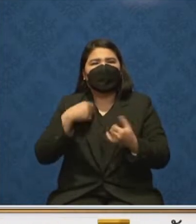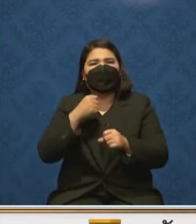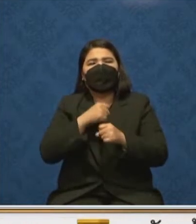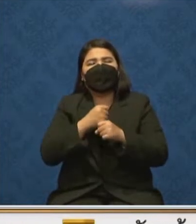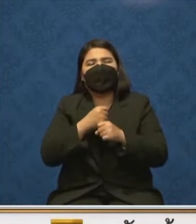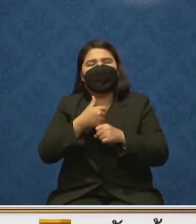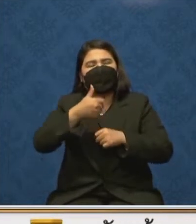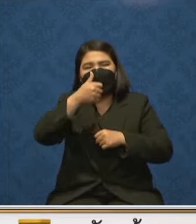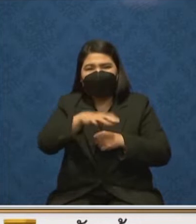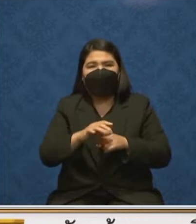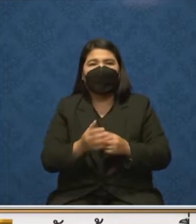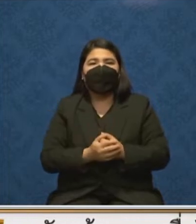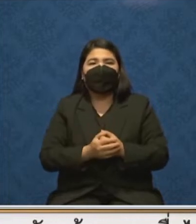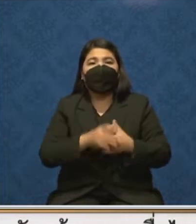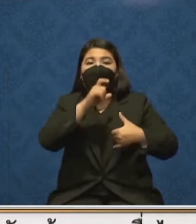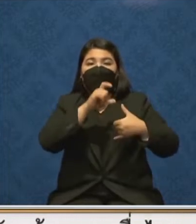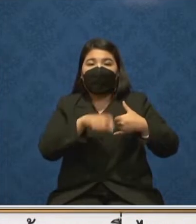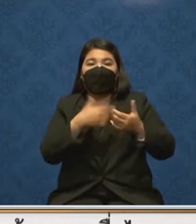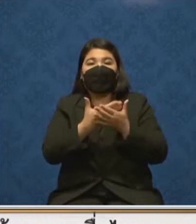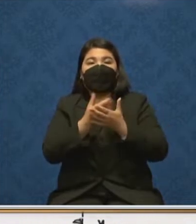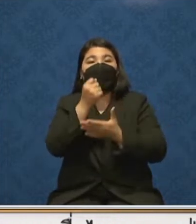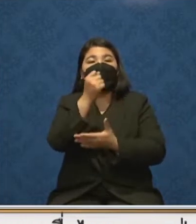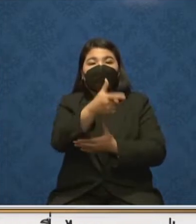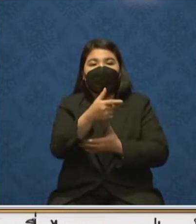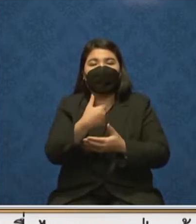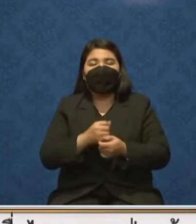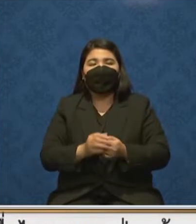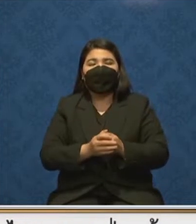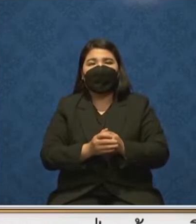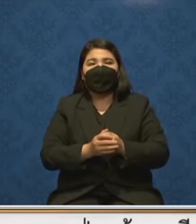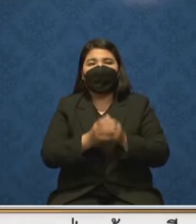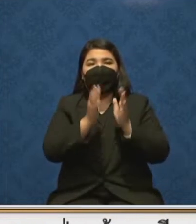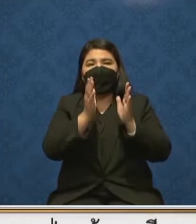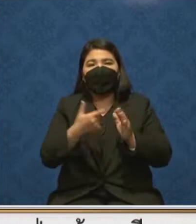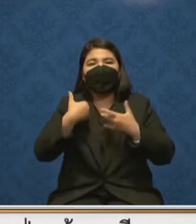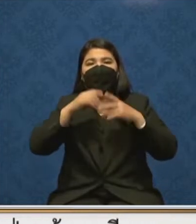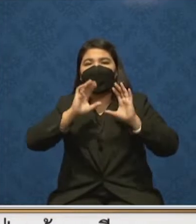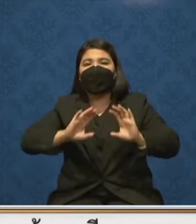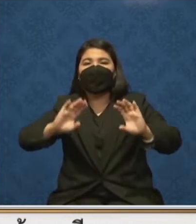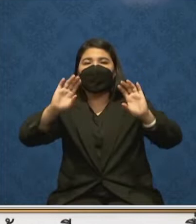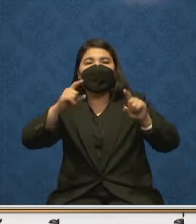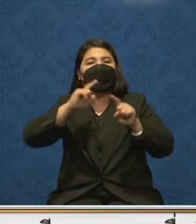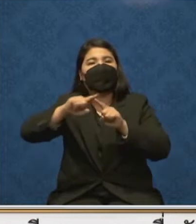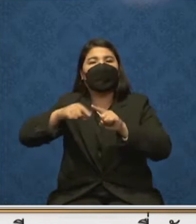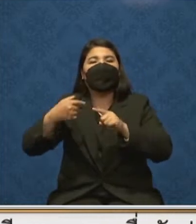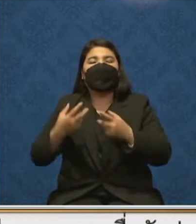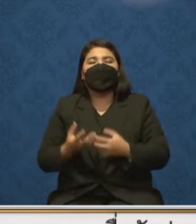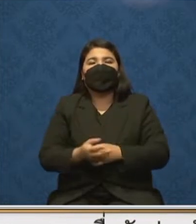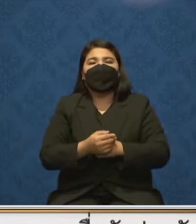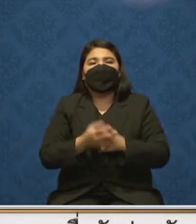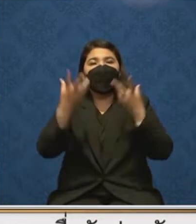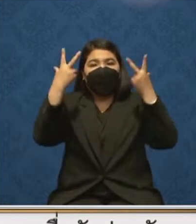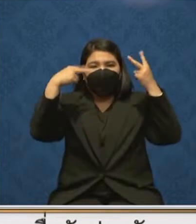ป Alexandationเรากลังพูดถึงการลดขนาดabadองกับลงคนภาครับซึใตมตรีบอกเอง